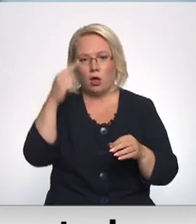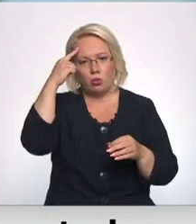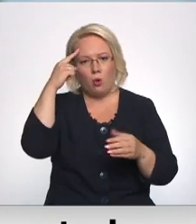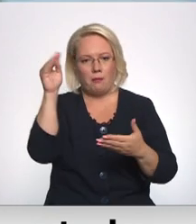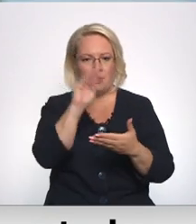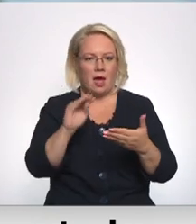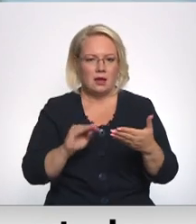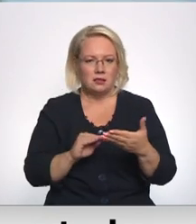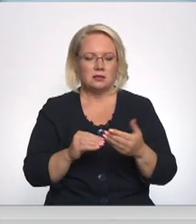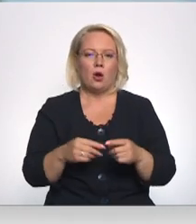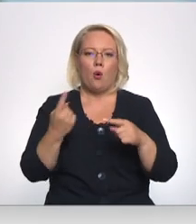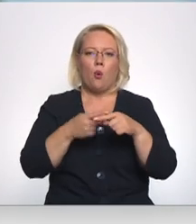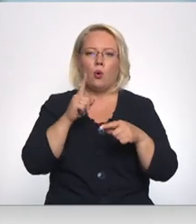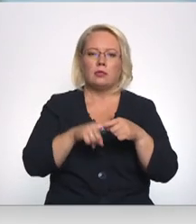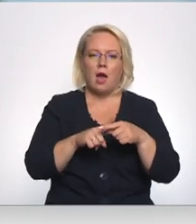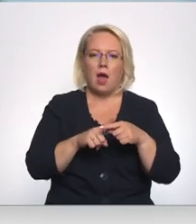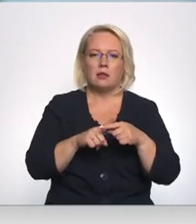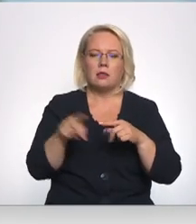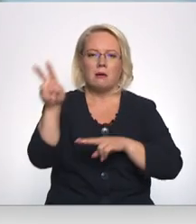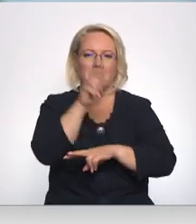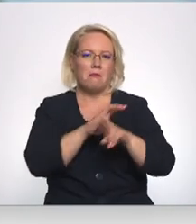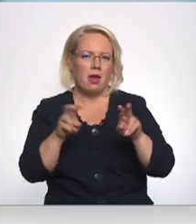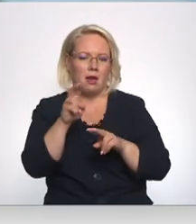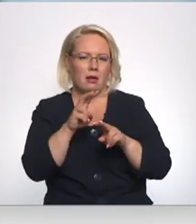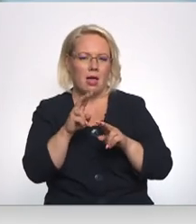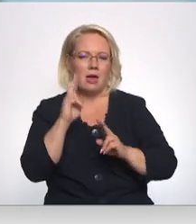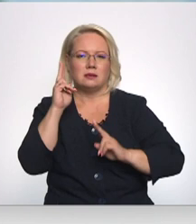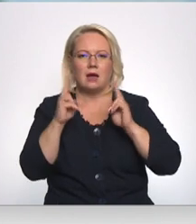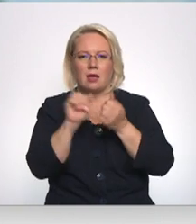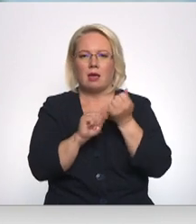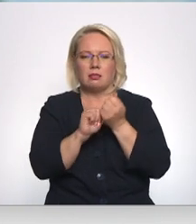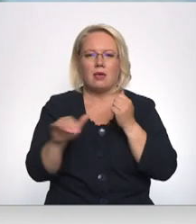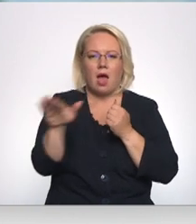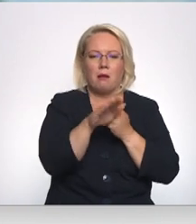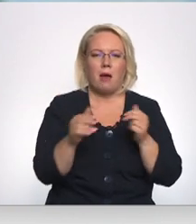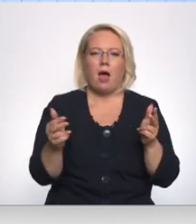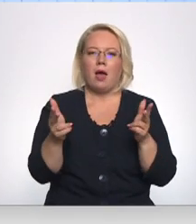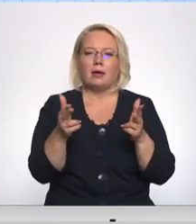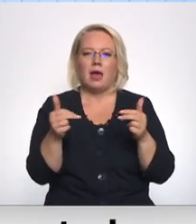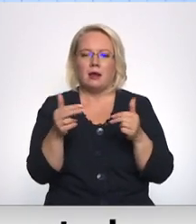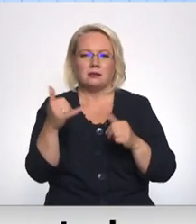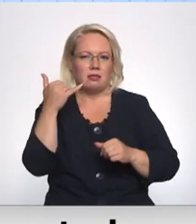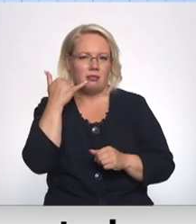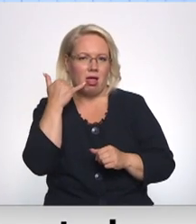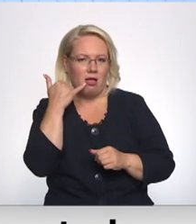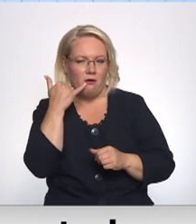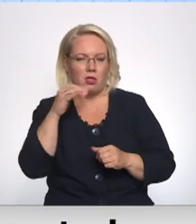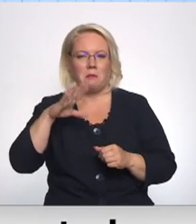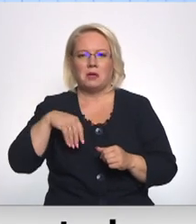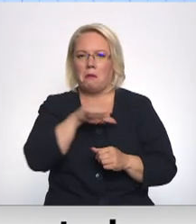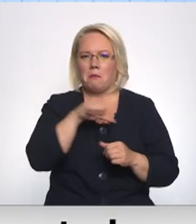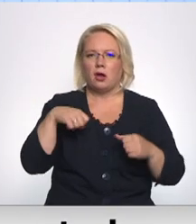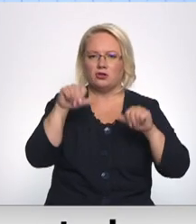Un tad viņi meklē šīs skaņas dabā, ieraksta telefonā, paši rada skaņas, un tad to